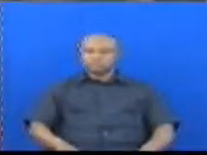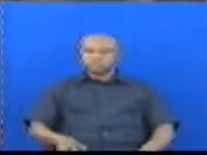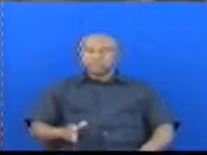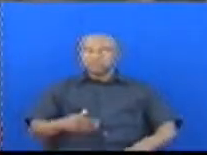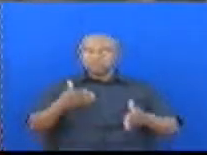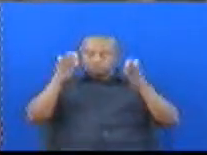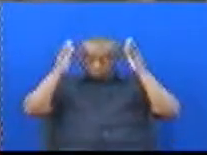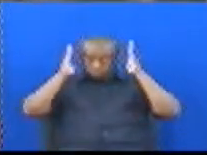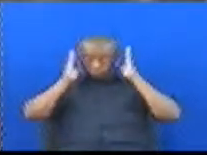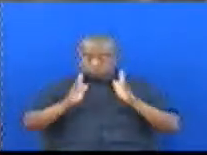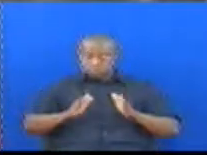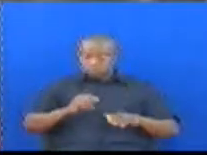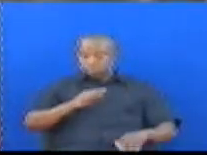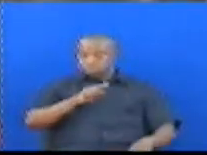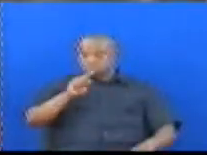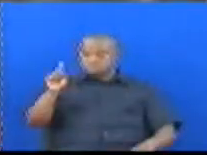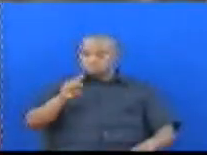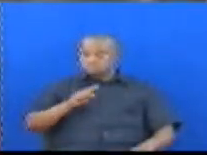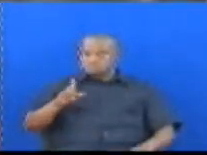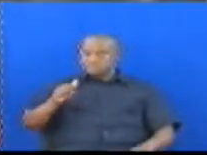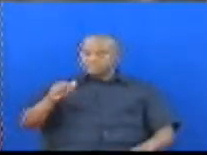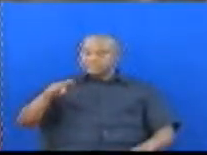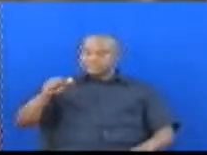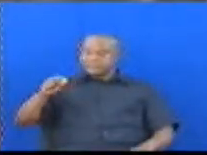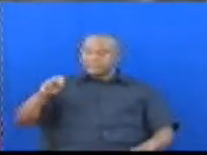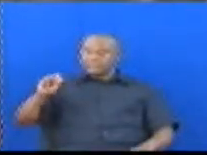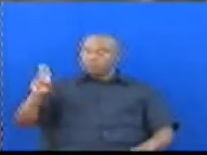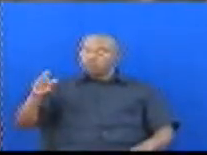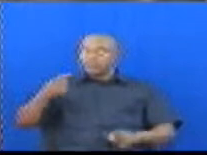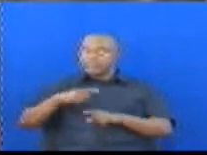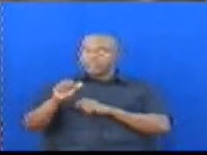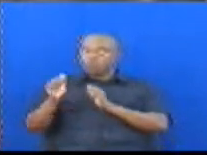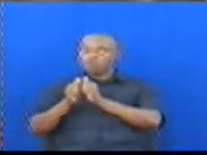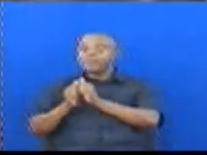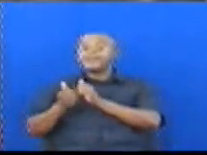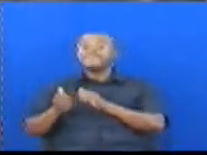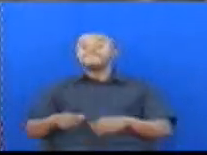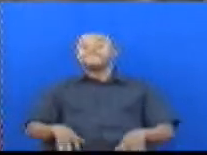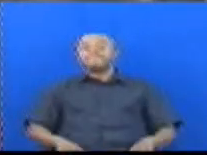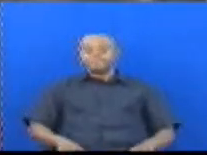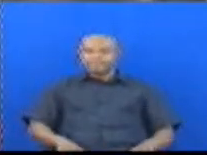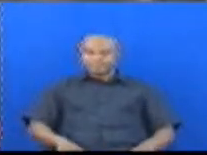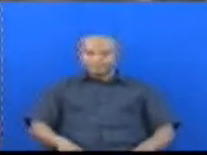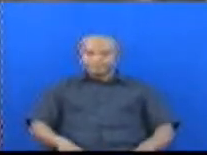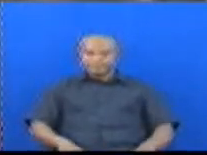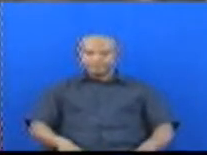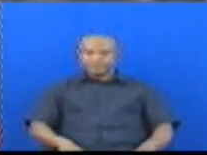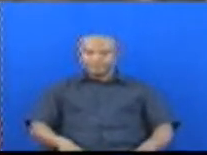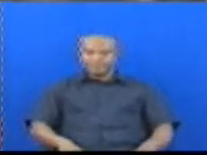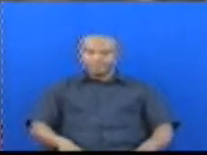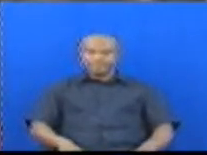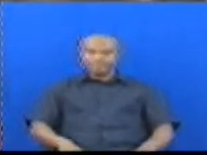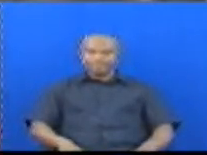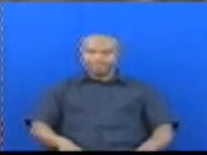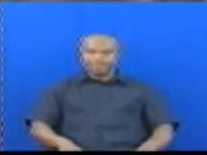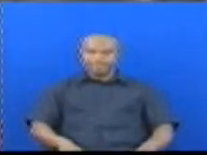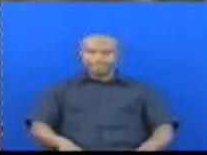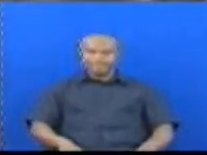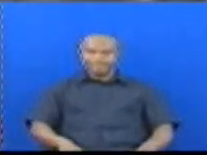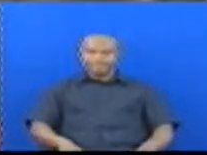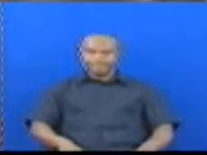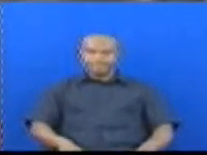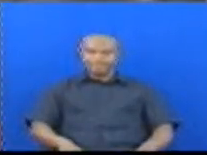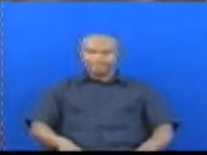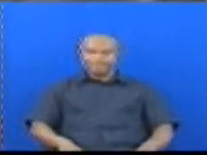Athman Katimba, atachangia kwa dakika 10. Atafuatiwa na mheshimiwa Salome Wycliffe Makamba dakika 5. Mheshimiwa